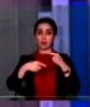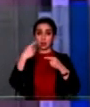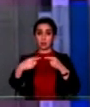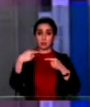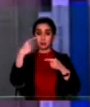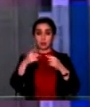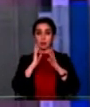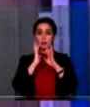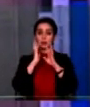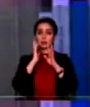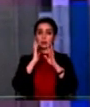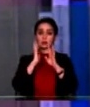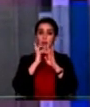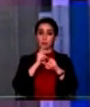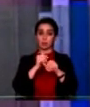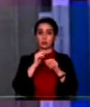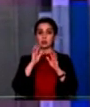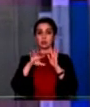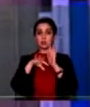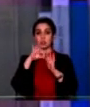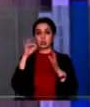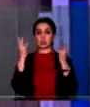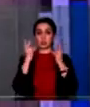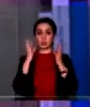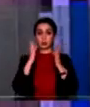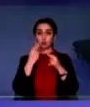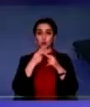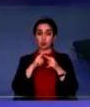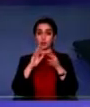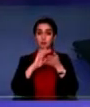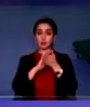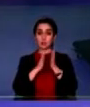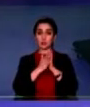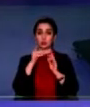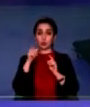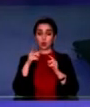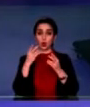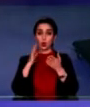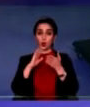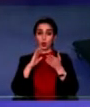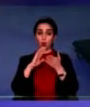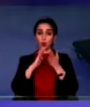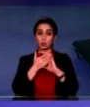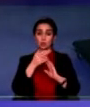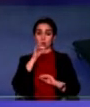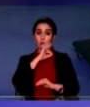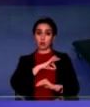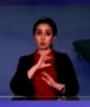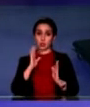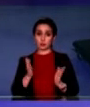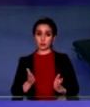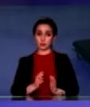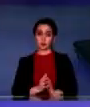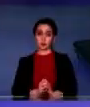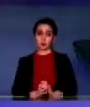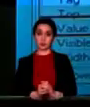demak, natijani tanlashimizga to'g'ri keladi. Shunday vaziyatda biz aynan ushbu xossadan foydalanamiz.